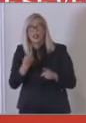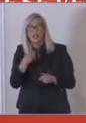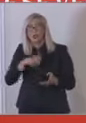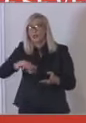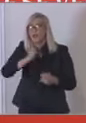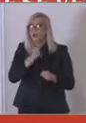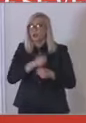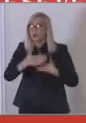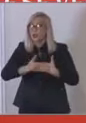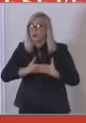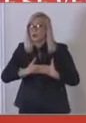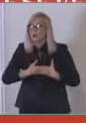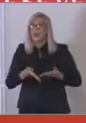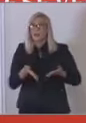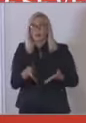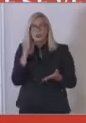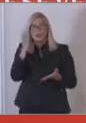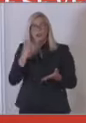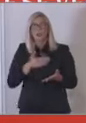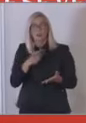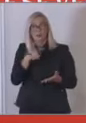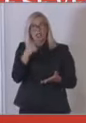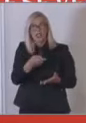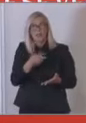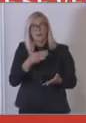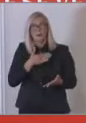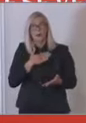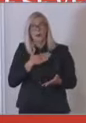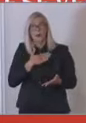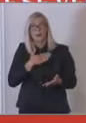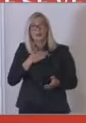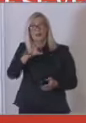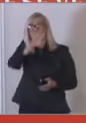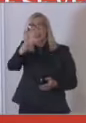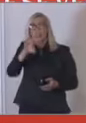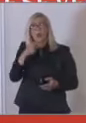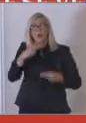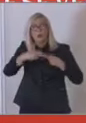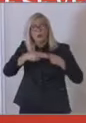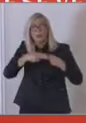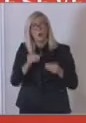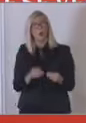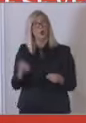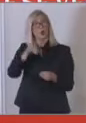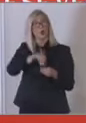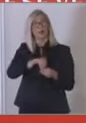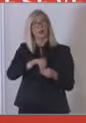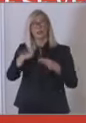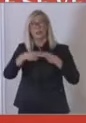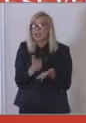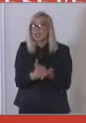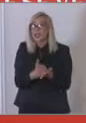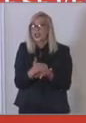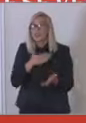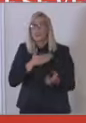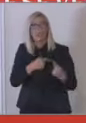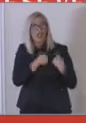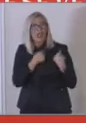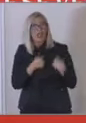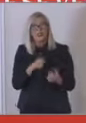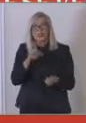pjesë e bashkëpunimit rajonal. Në këtë kontekst, dua që të theksoj se afërsia jonë gjeografike edhe më shumë do të afroj ndërtimi